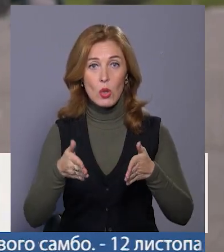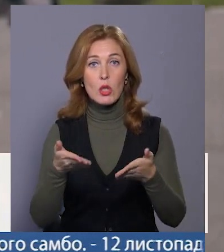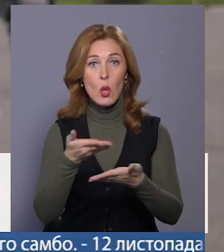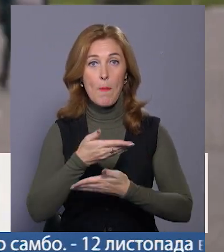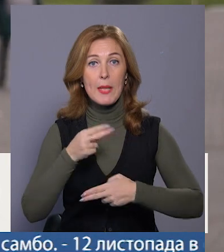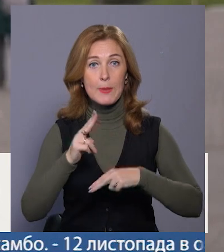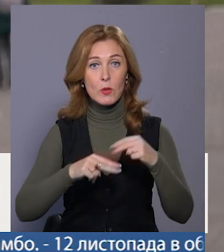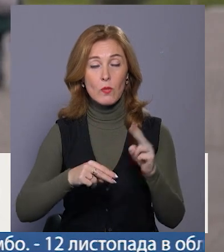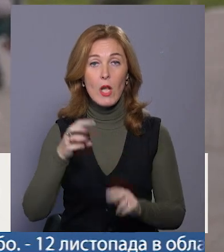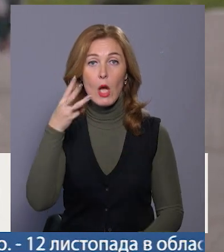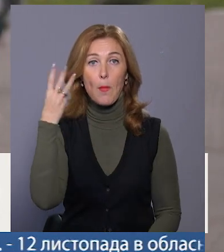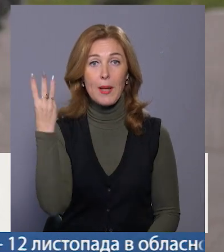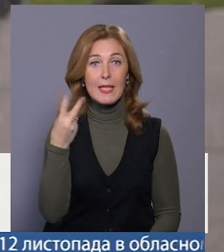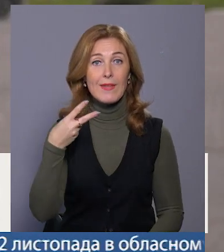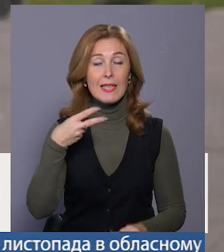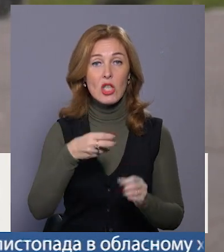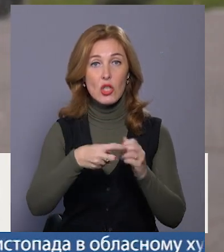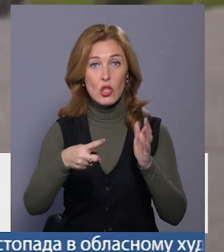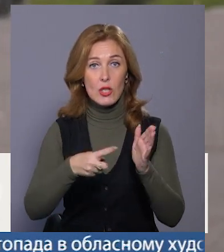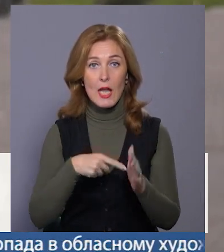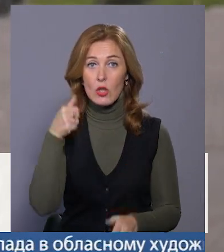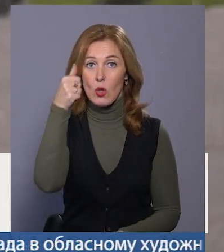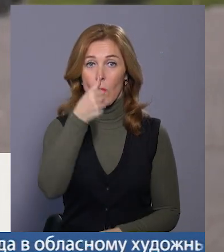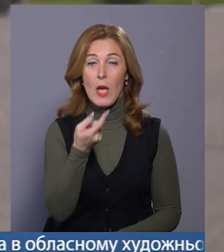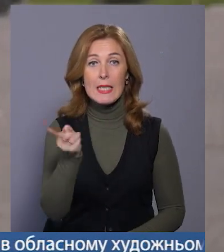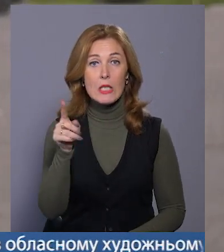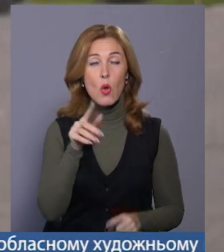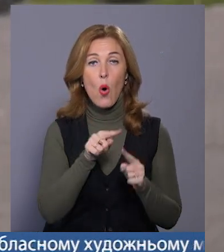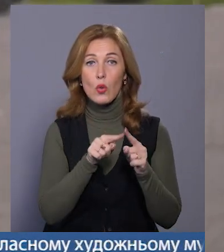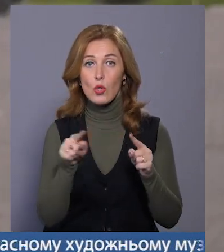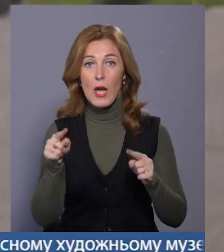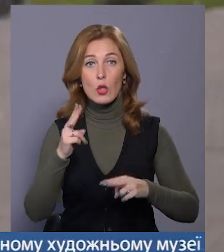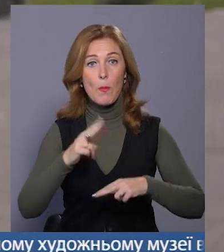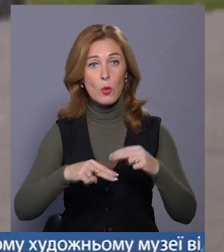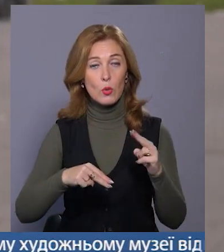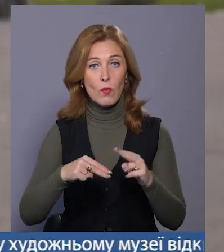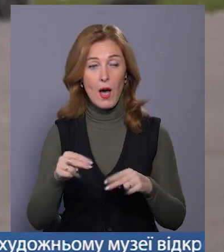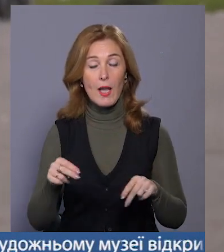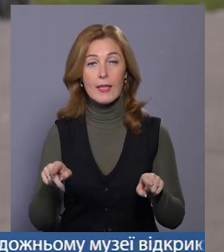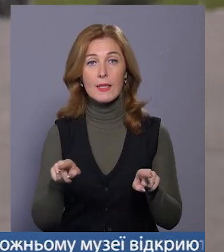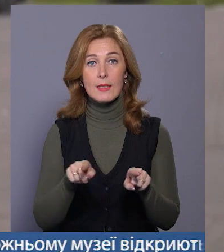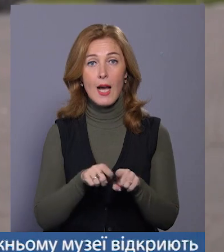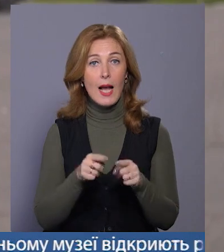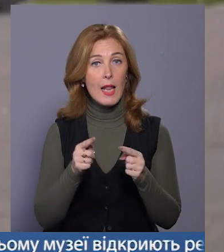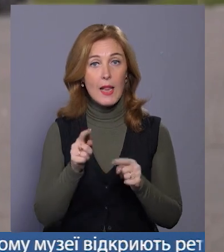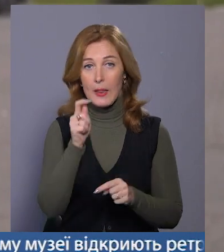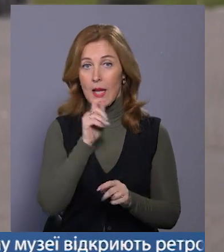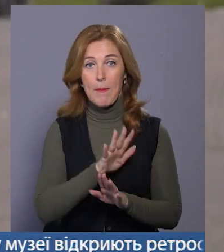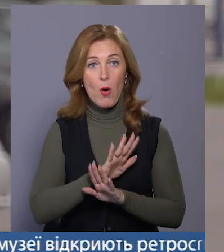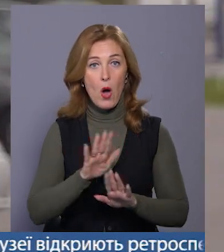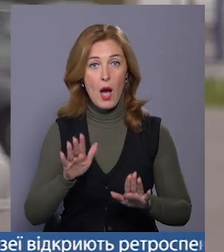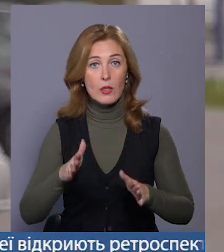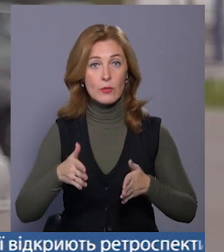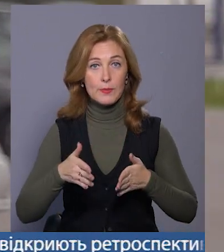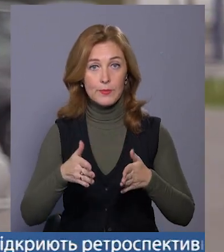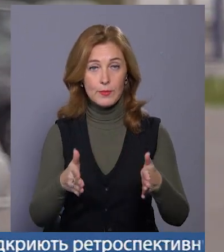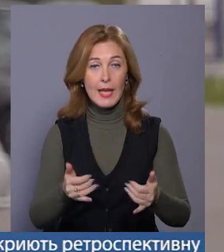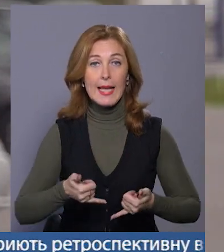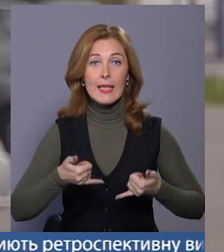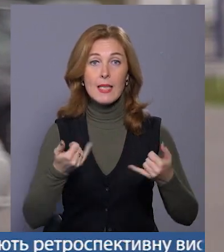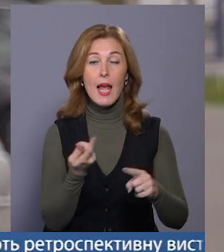в місті Хмельницькому у 2016 році. З того часу побудували доволі таки вже непогану інфраструктуру. Для того,